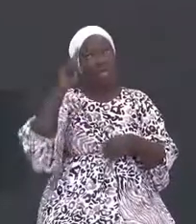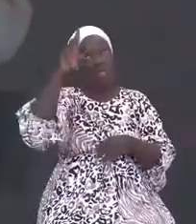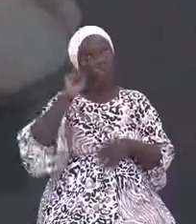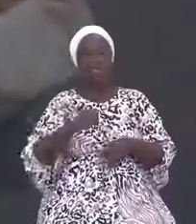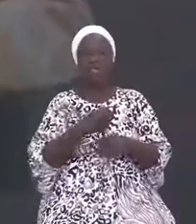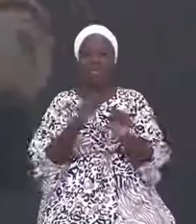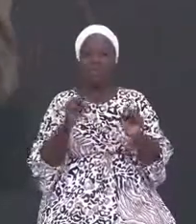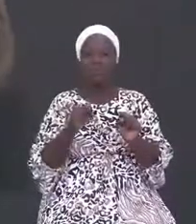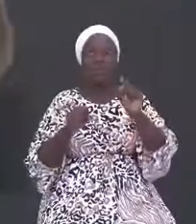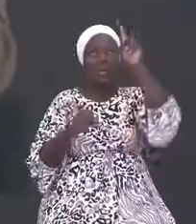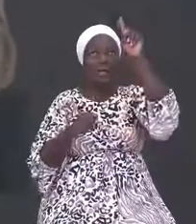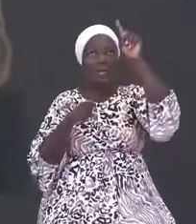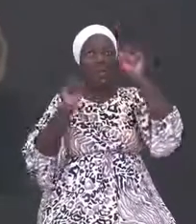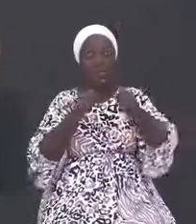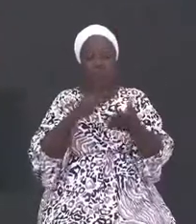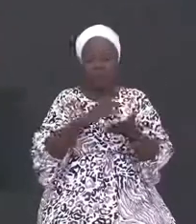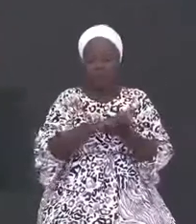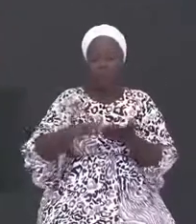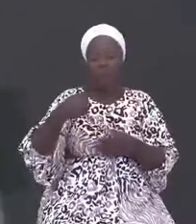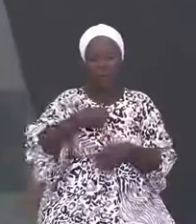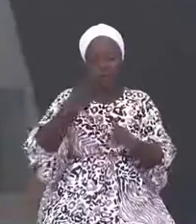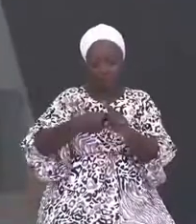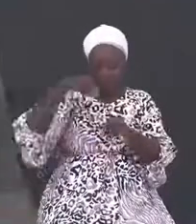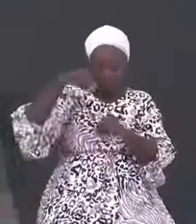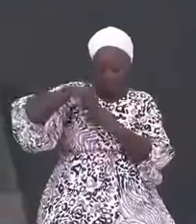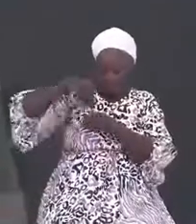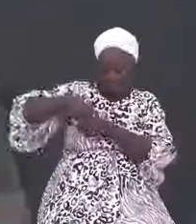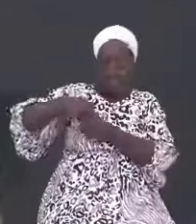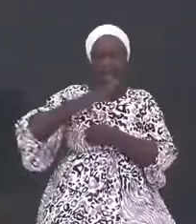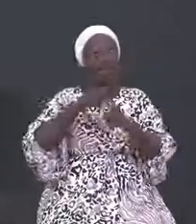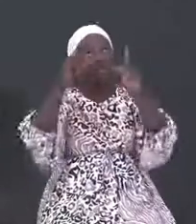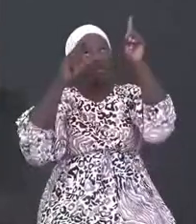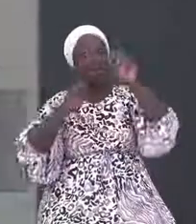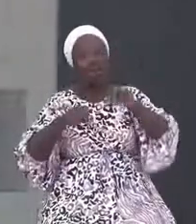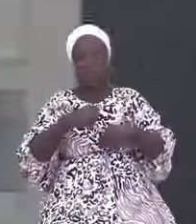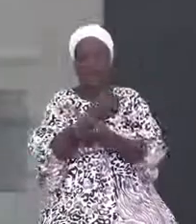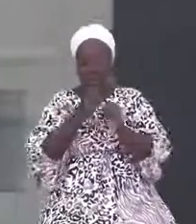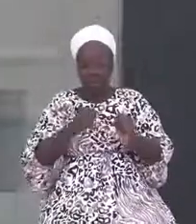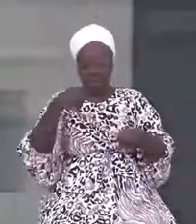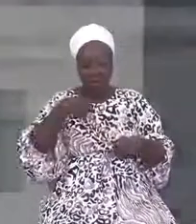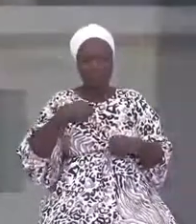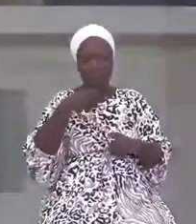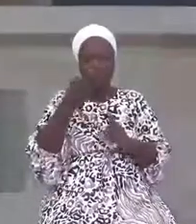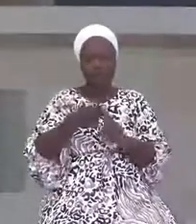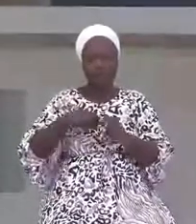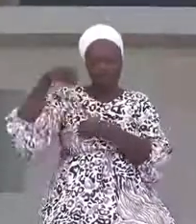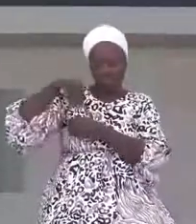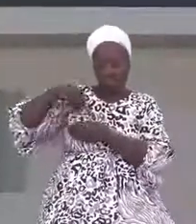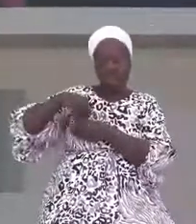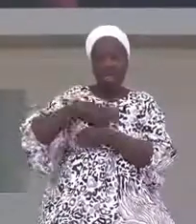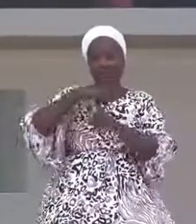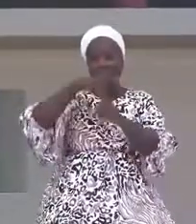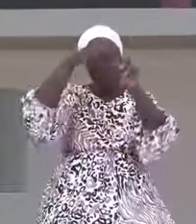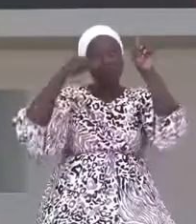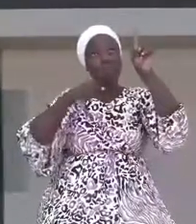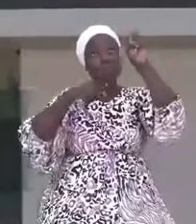peut me purifier de l'intérieur. Il peut me fortifier de l'intérieur parce que Dieu est